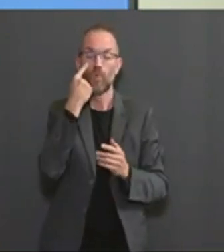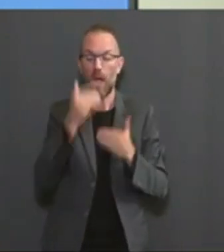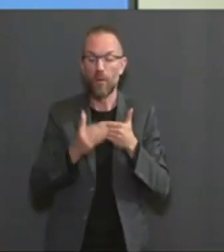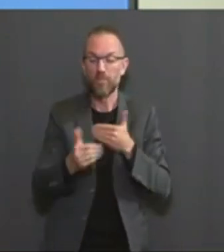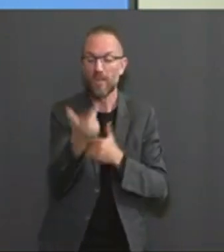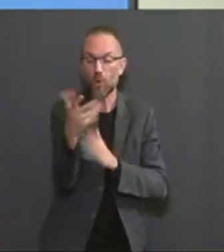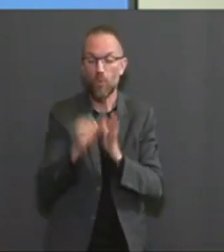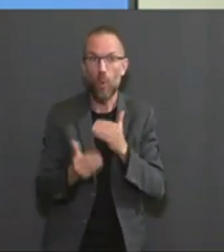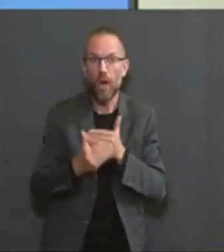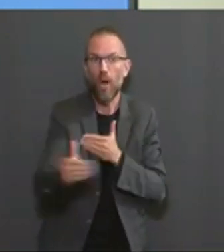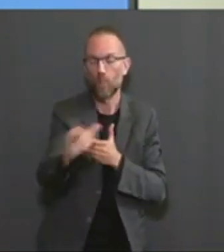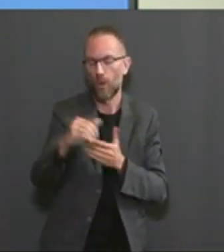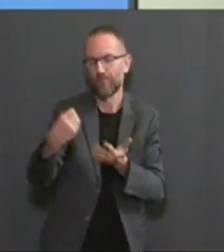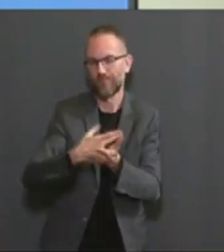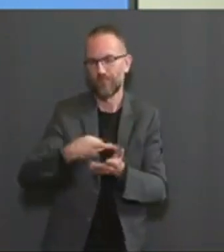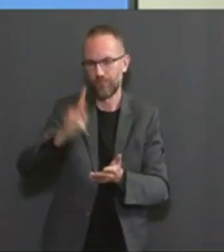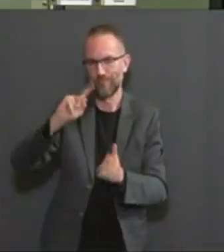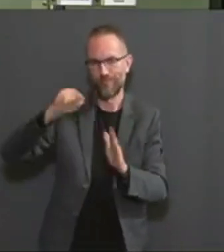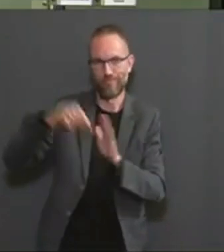point-là.